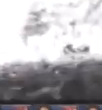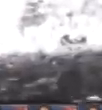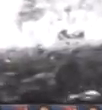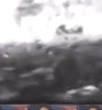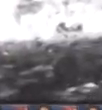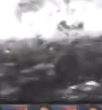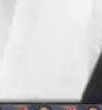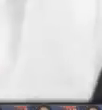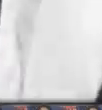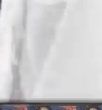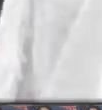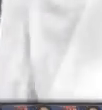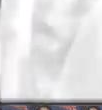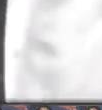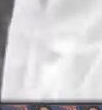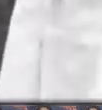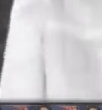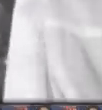ማፈደቂ